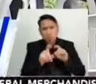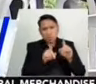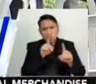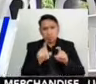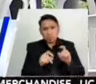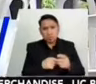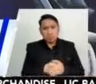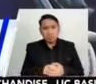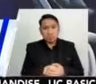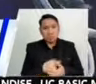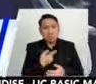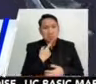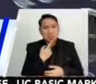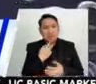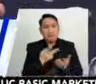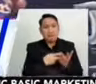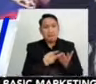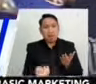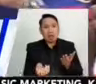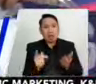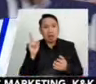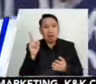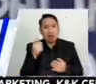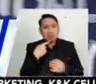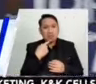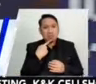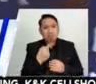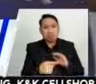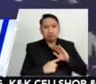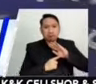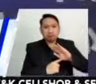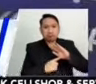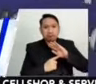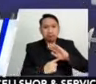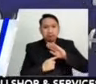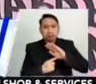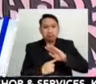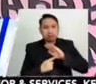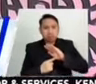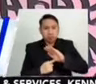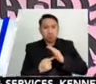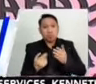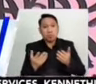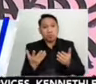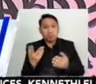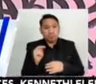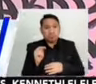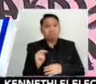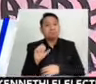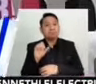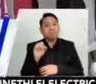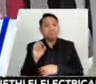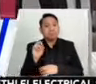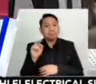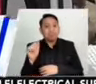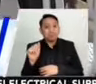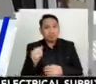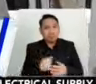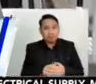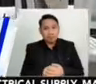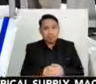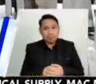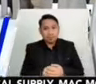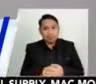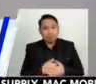kaya ipoprotesta yan ang grupong Piston at Bayan sa araw ng State of the Nation address ng Pangulo sa Lunes. Tatangkain daw nilang lumapit sa